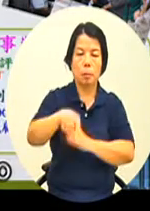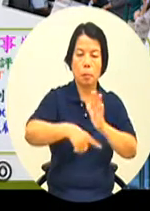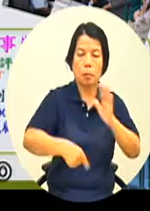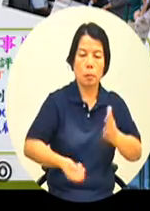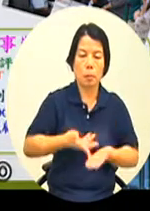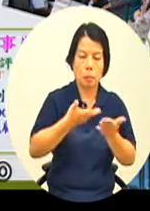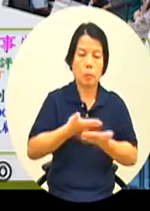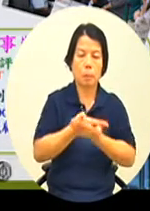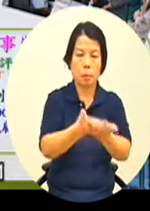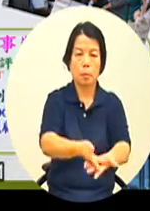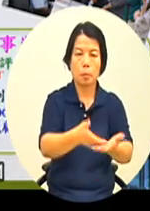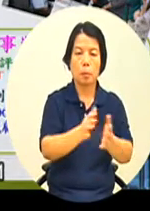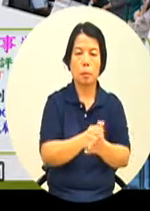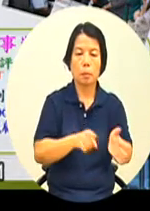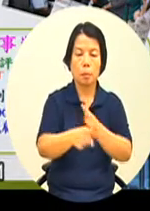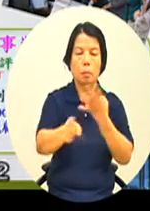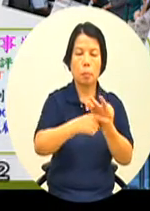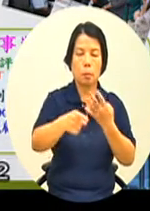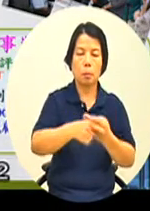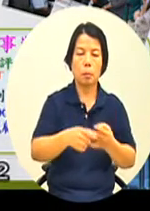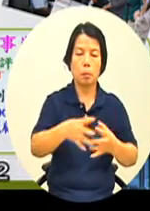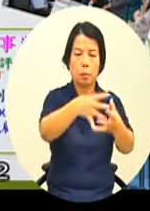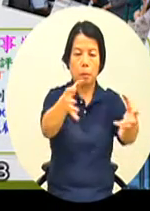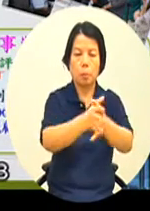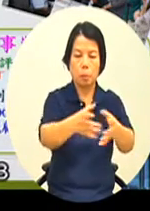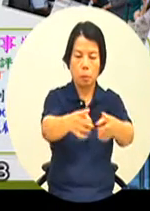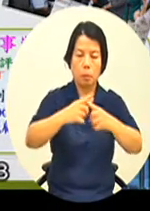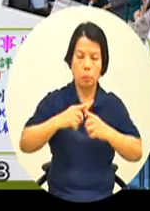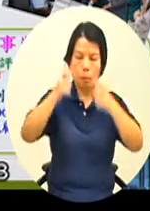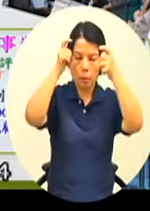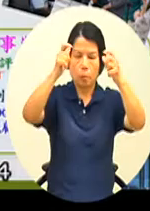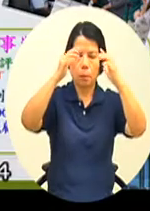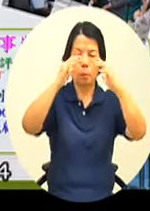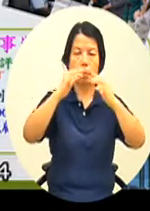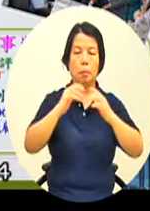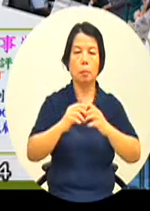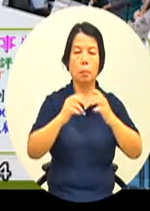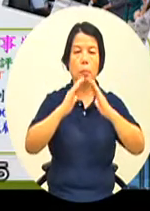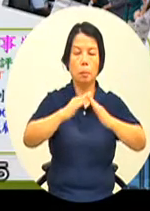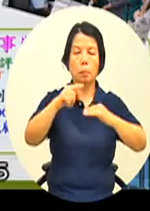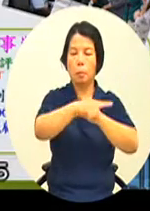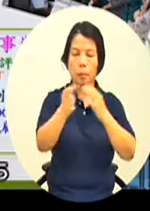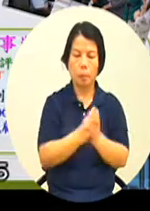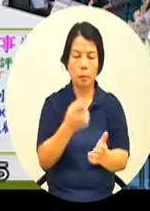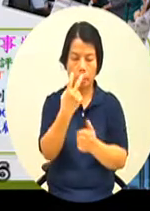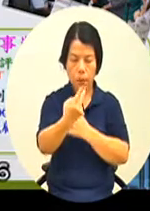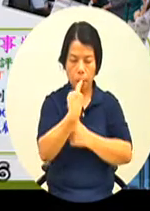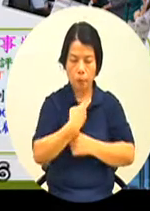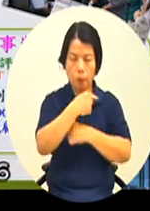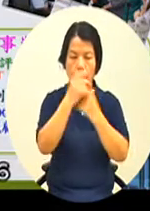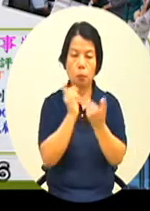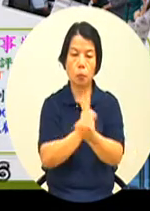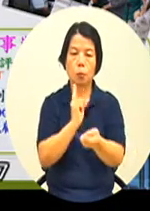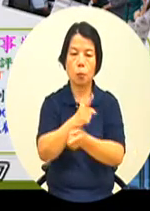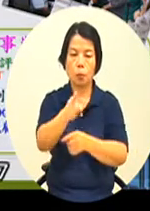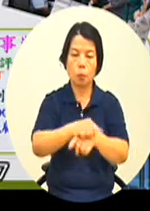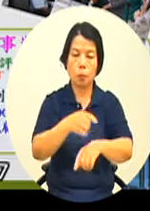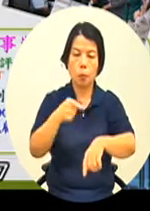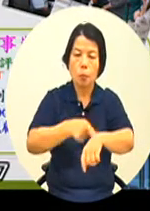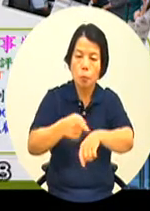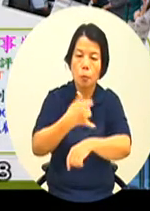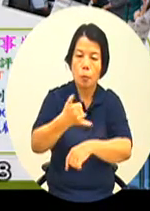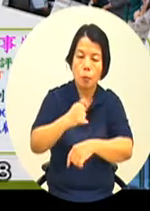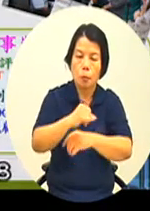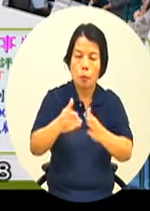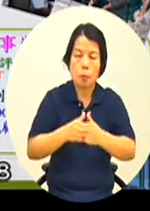及专家学者曾经组团到我们事务来实地访评，那对本土推动性别平等努力，